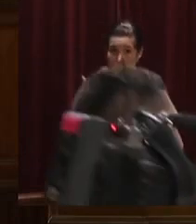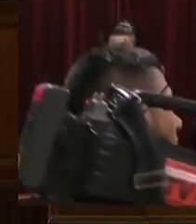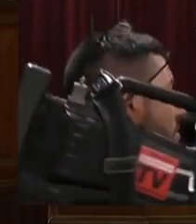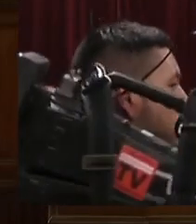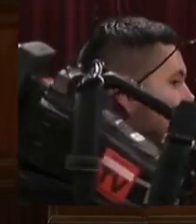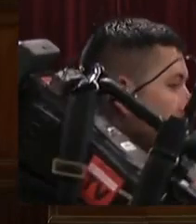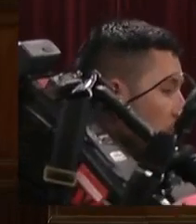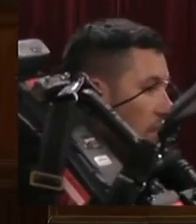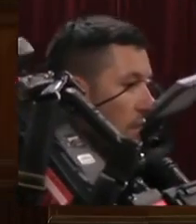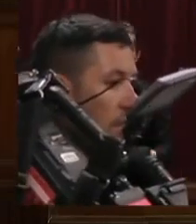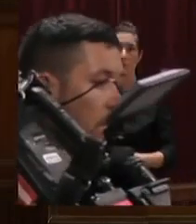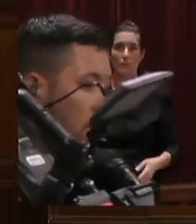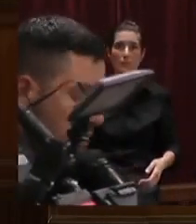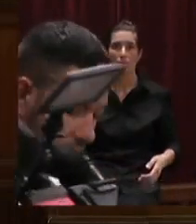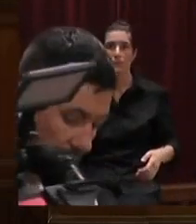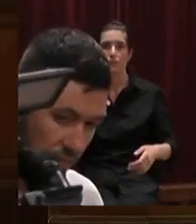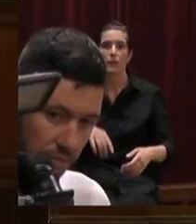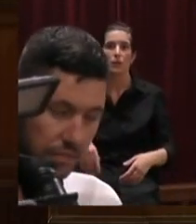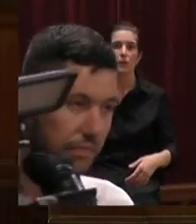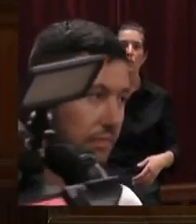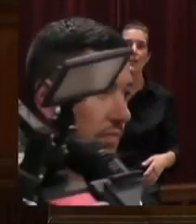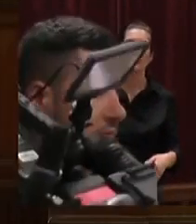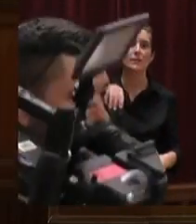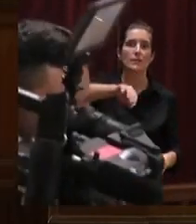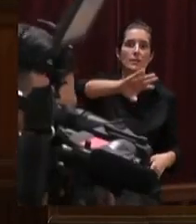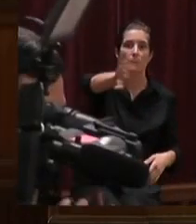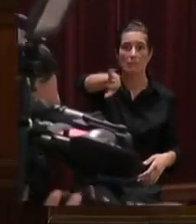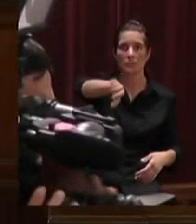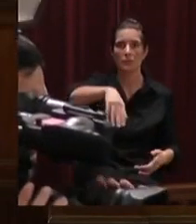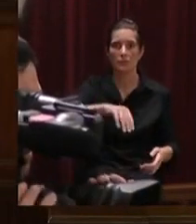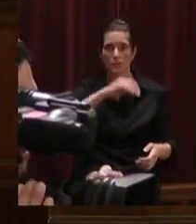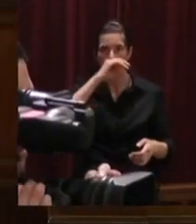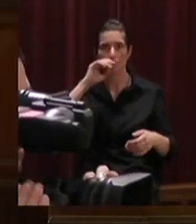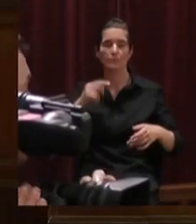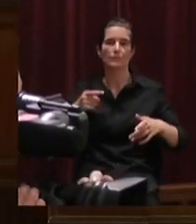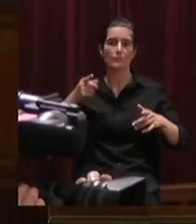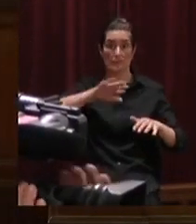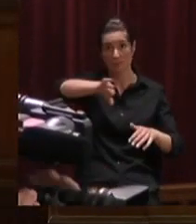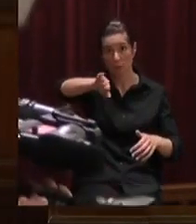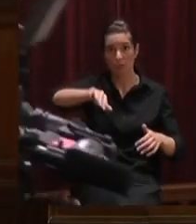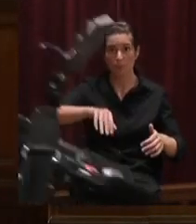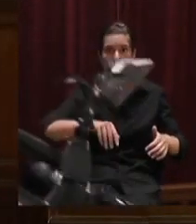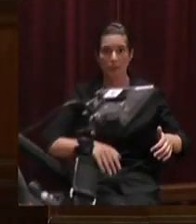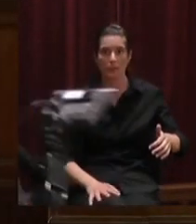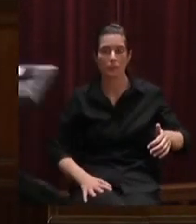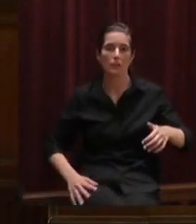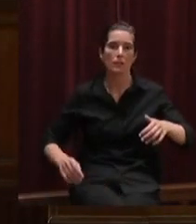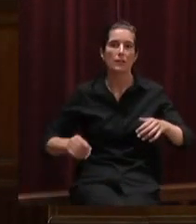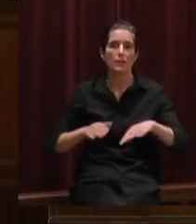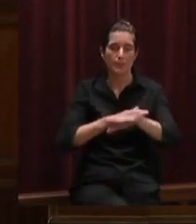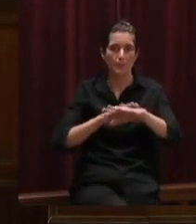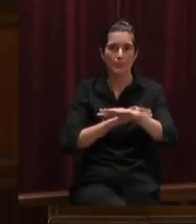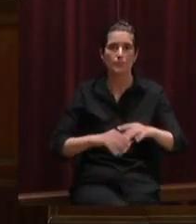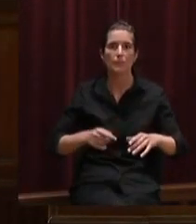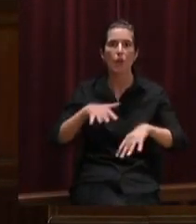la innovació per multiplicar la nostra competitivitat i aprofitar el dinamisme i lideratge del turisme per impulsar a la resta dels sectors. Des